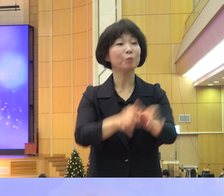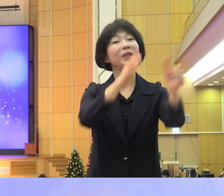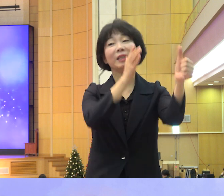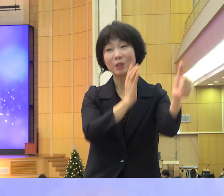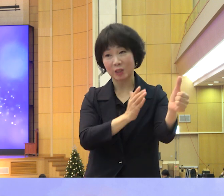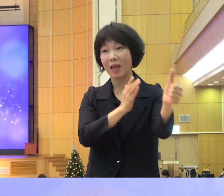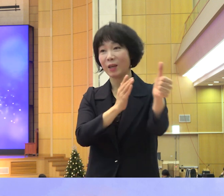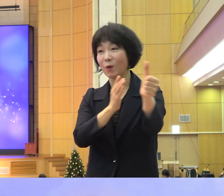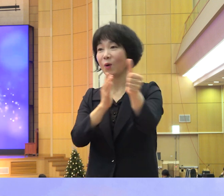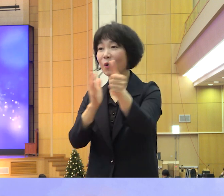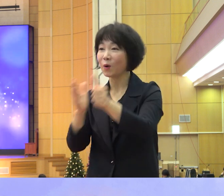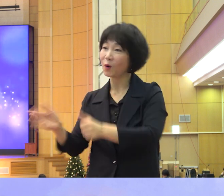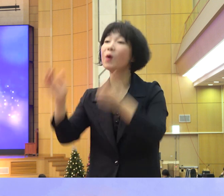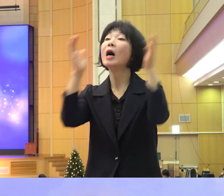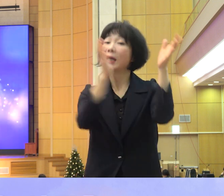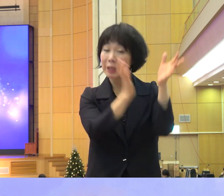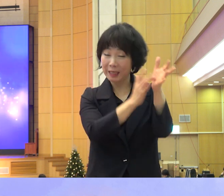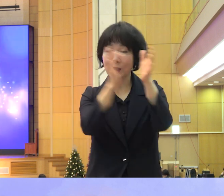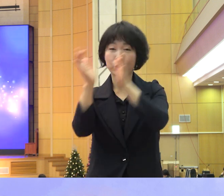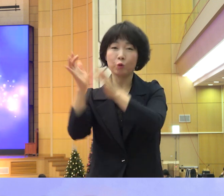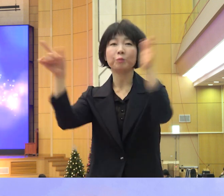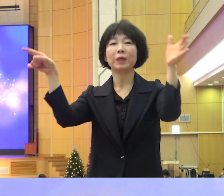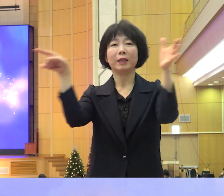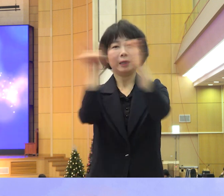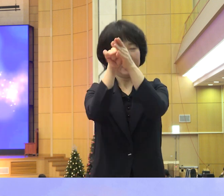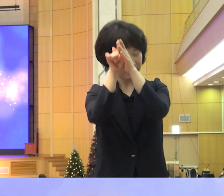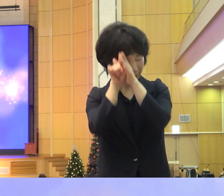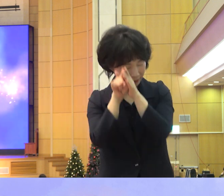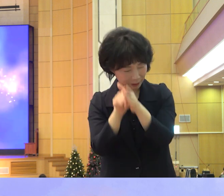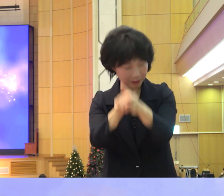예수 믿으세요. 예수